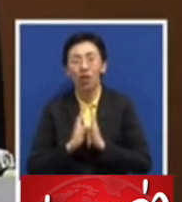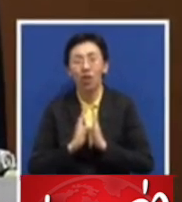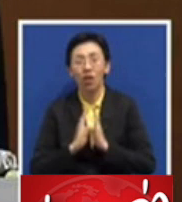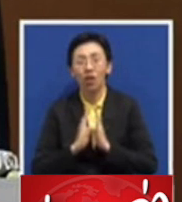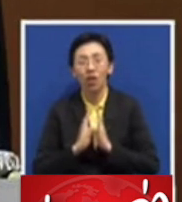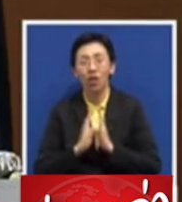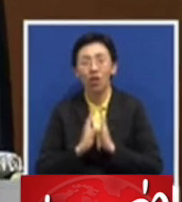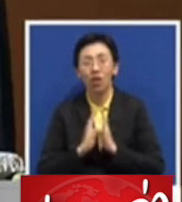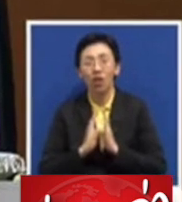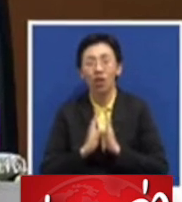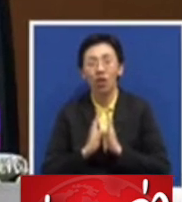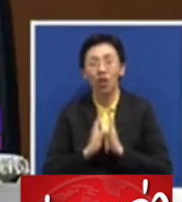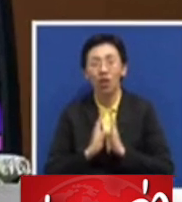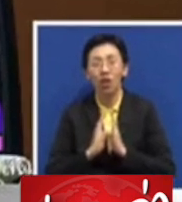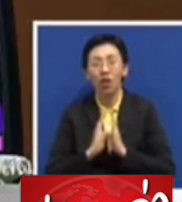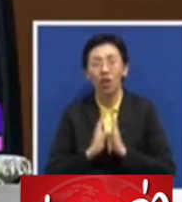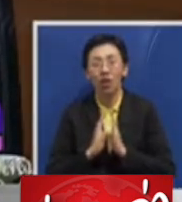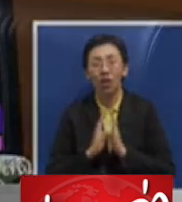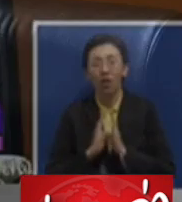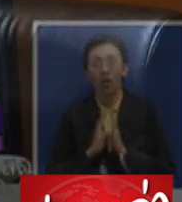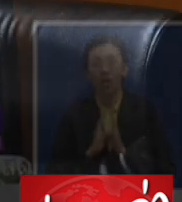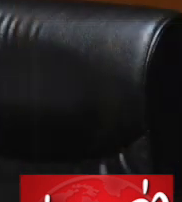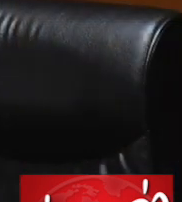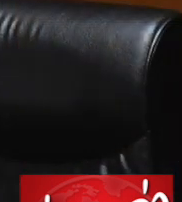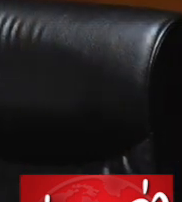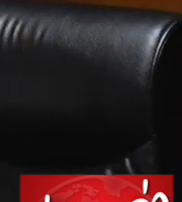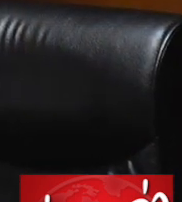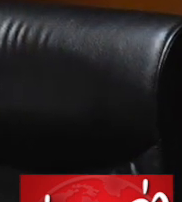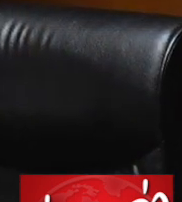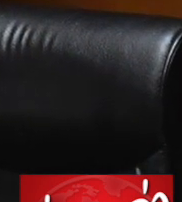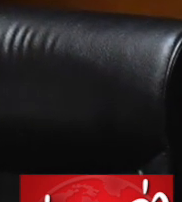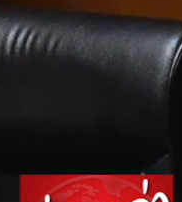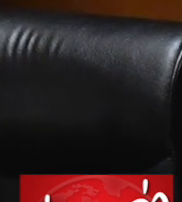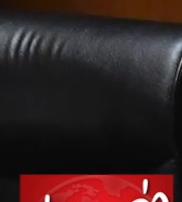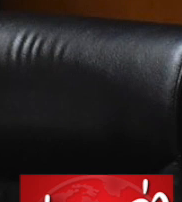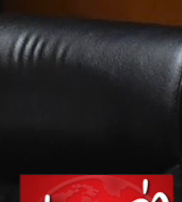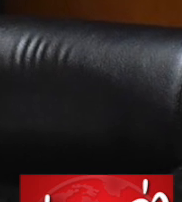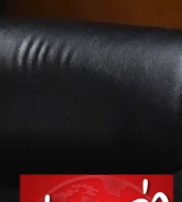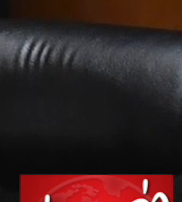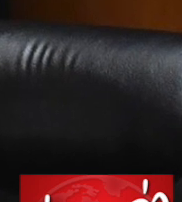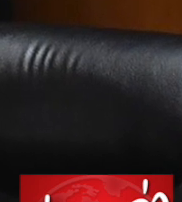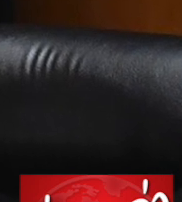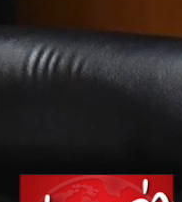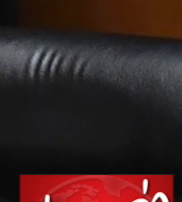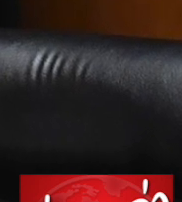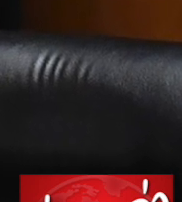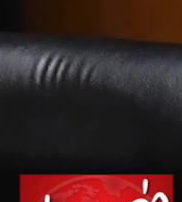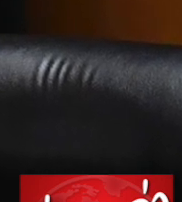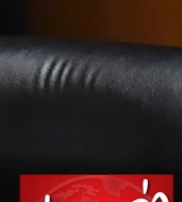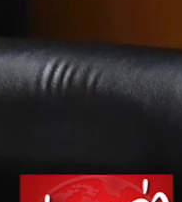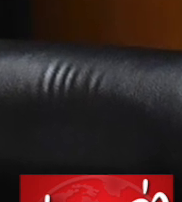นเพื่อทำความรู้จักคุ้นเคยซึ่งอาจจะยังไม่รู้จิตใจซึ่งกันและกันแต่สิ่งที่สำคัญที่สุดคือการเคารพ